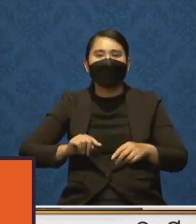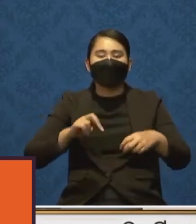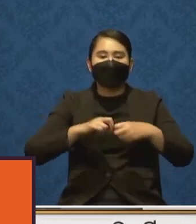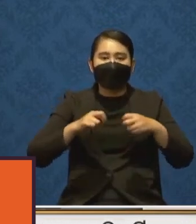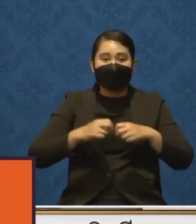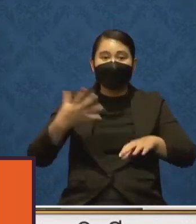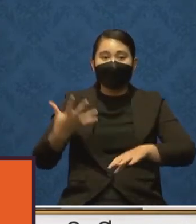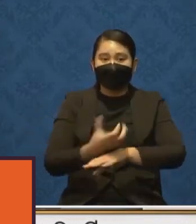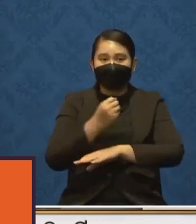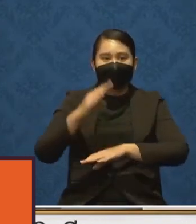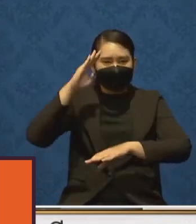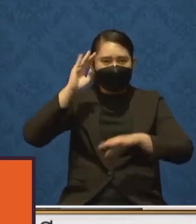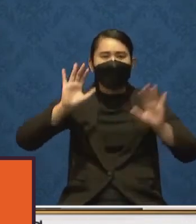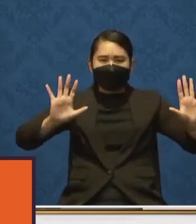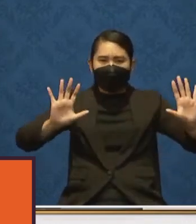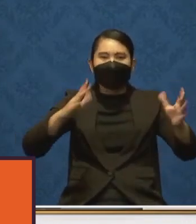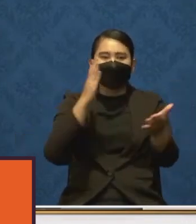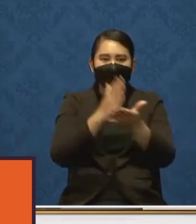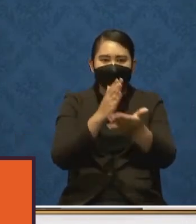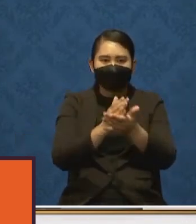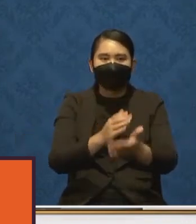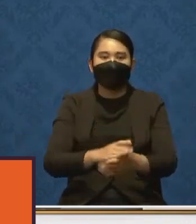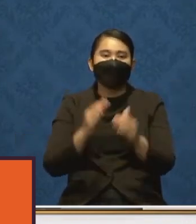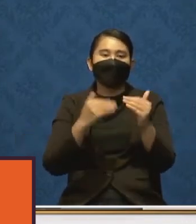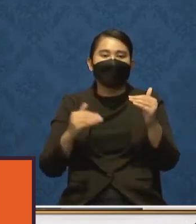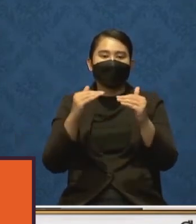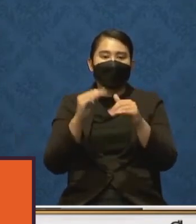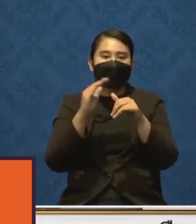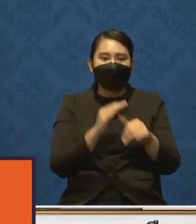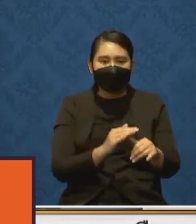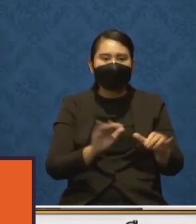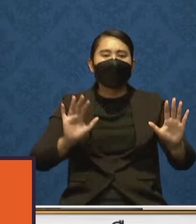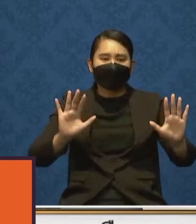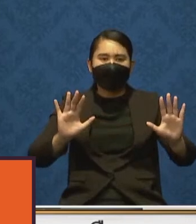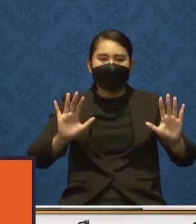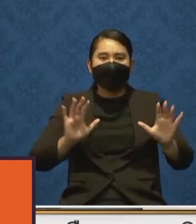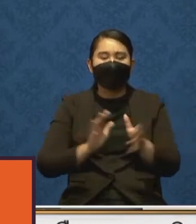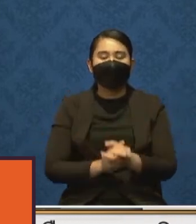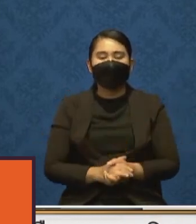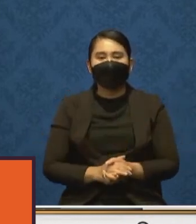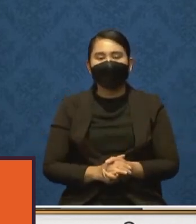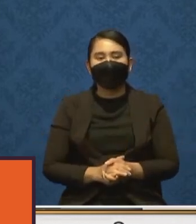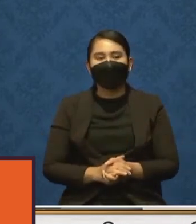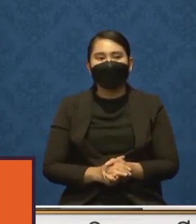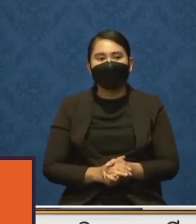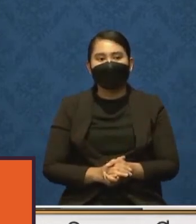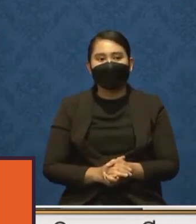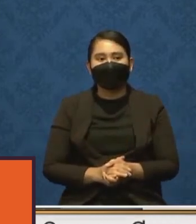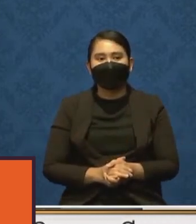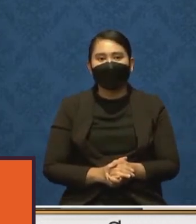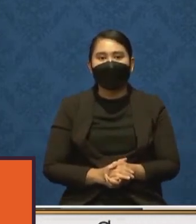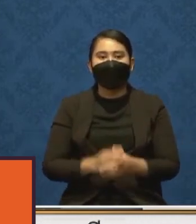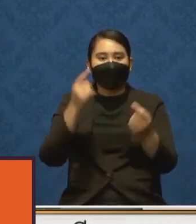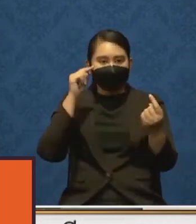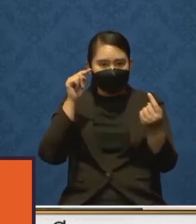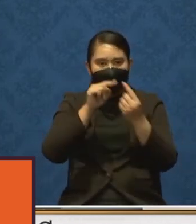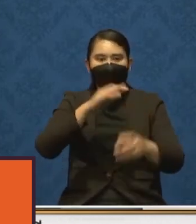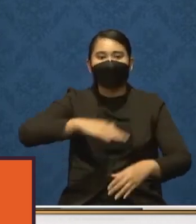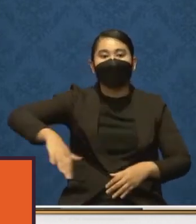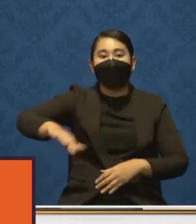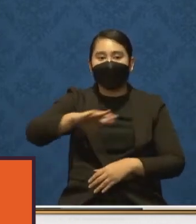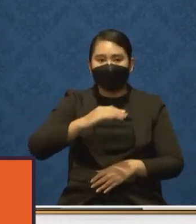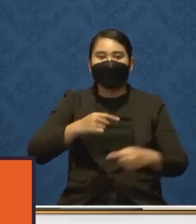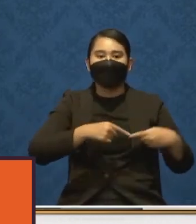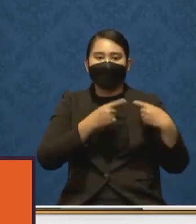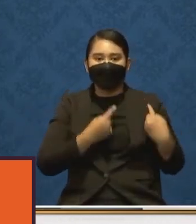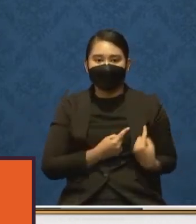ิวัติ หยุดป้นอำนาจ หยุดละเมิดสิทธิมนุษยชนเป้าหมายพวกนี้ละครั ผม